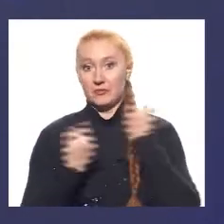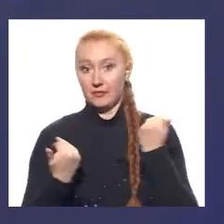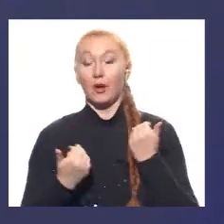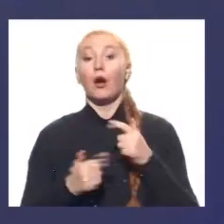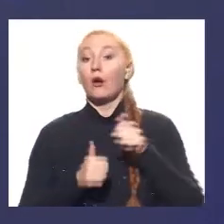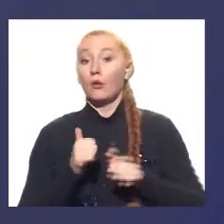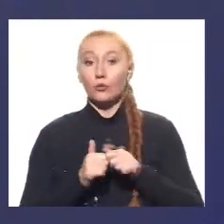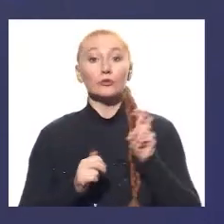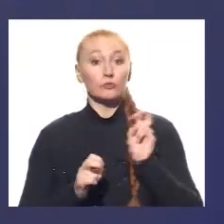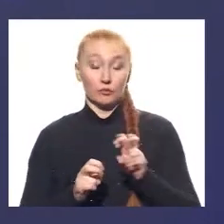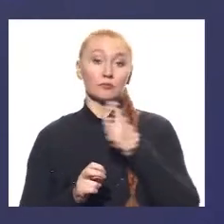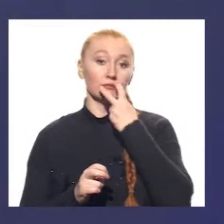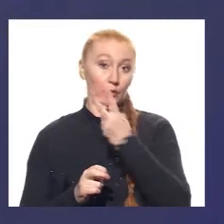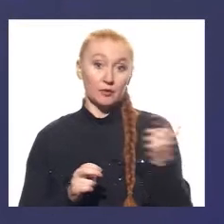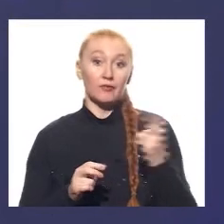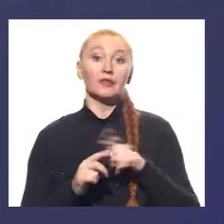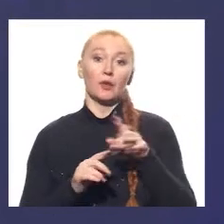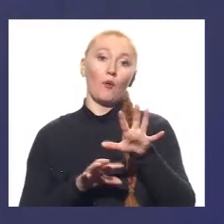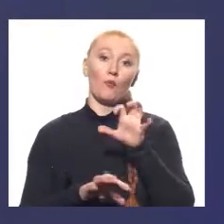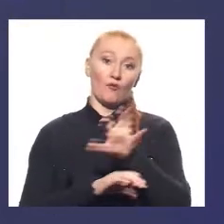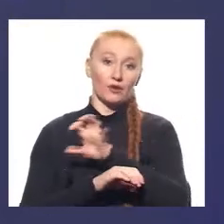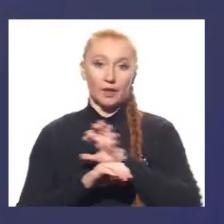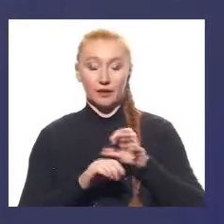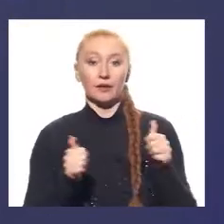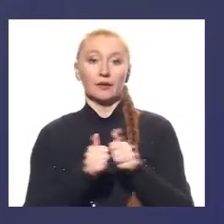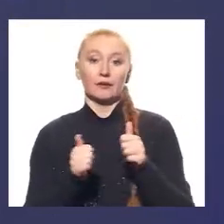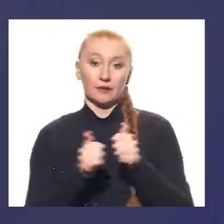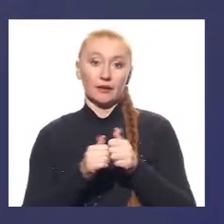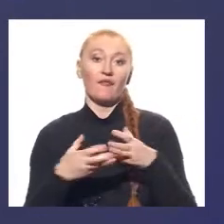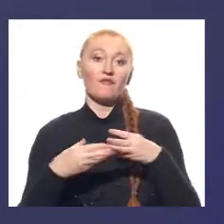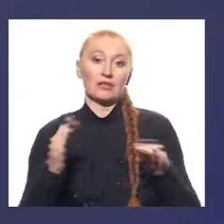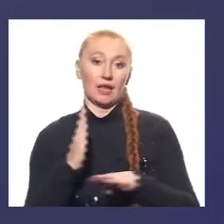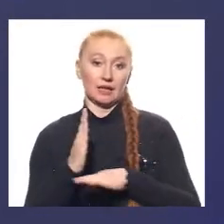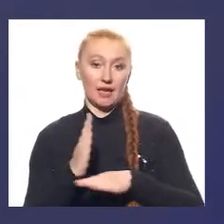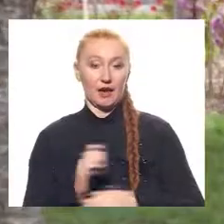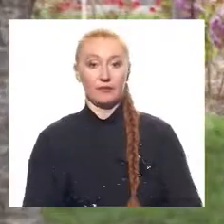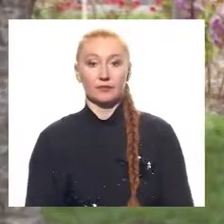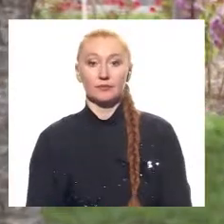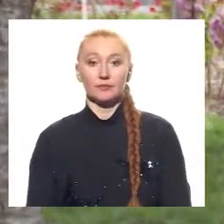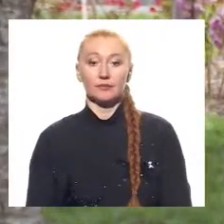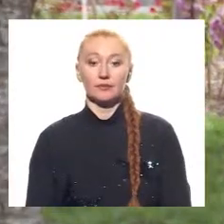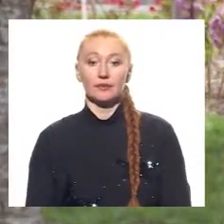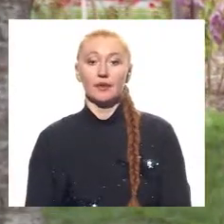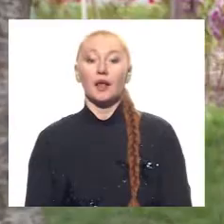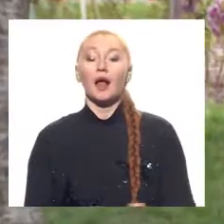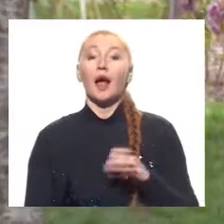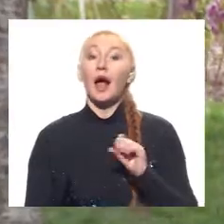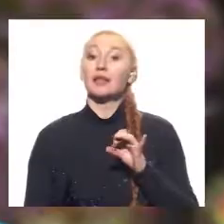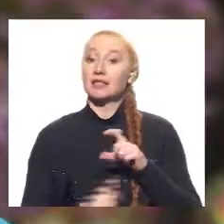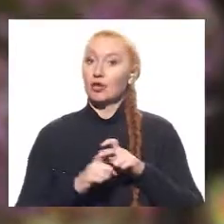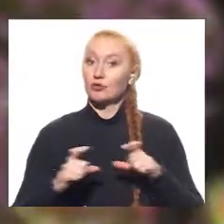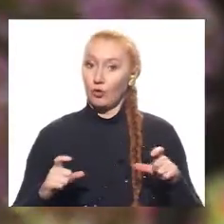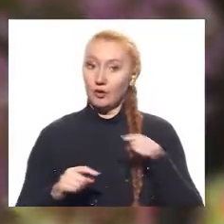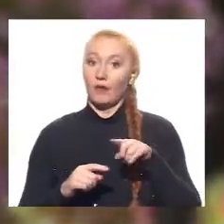тому кожен може подивитися та пофотографуватися біля весняних дерев. Анастасія – школярка. В